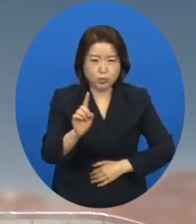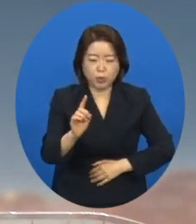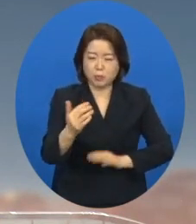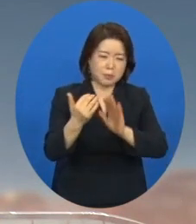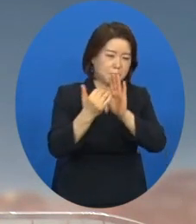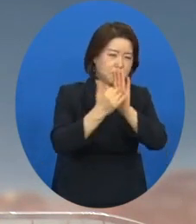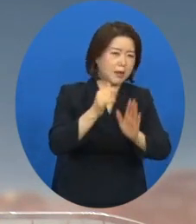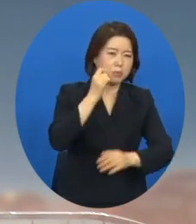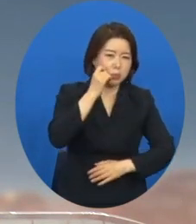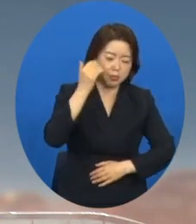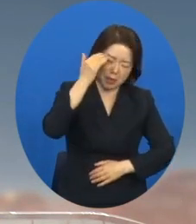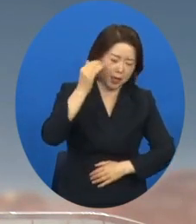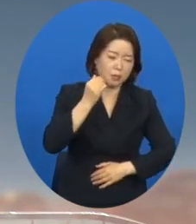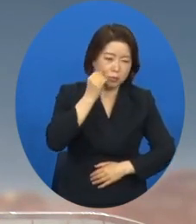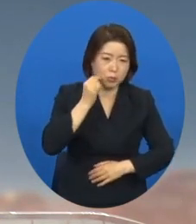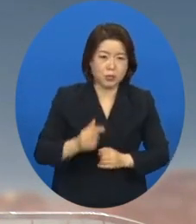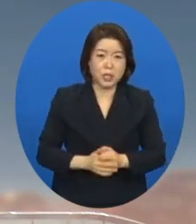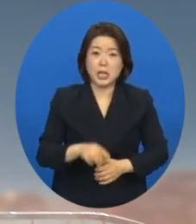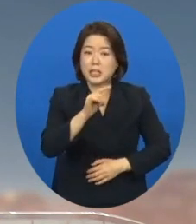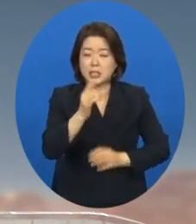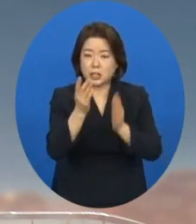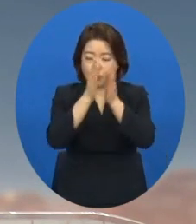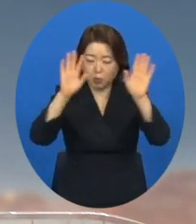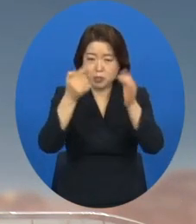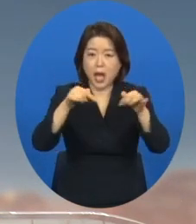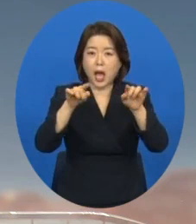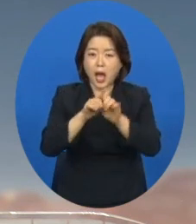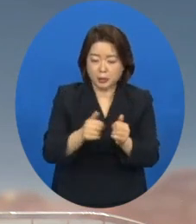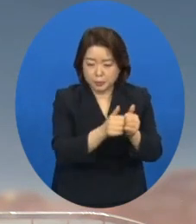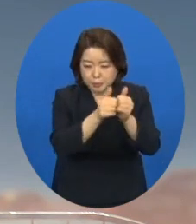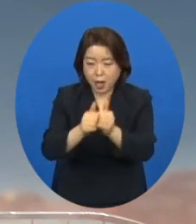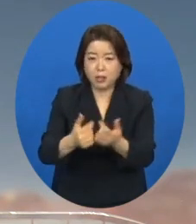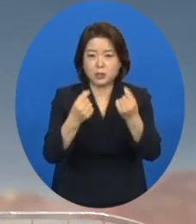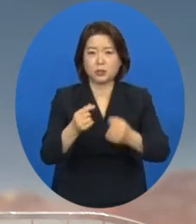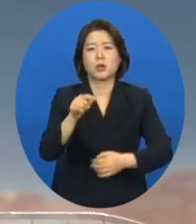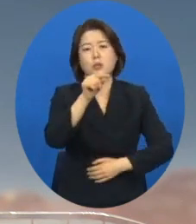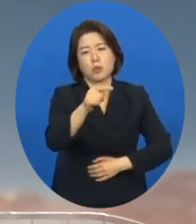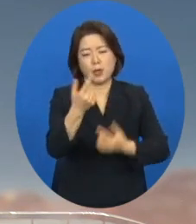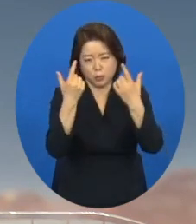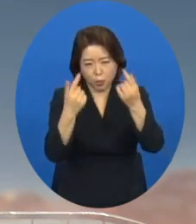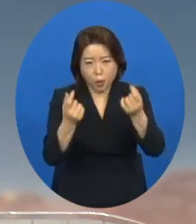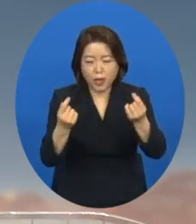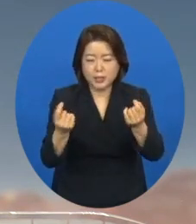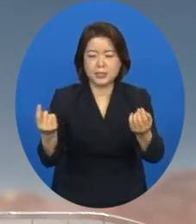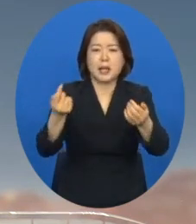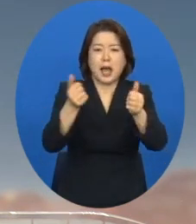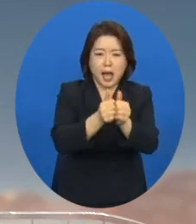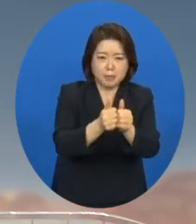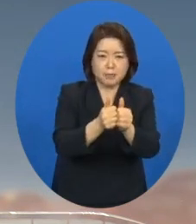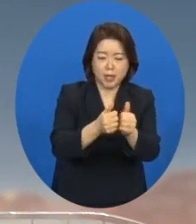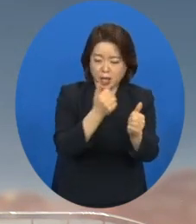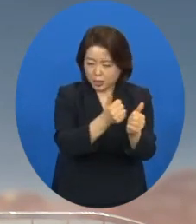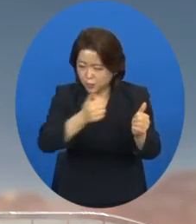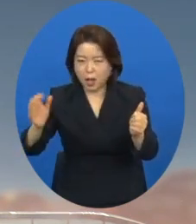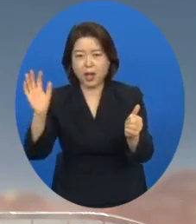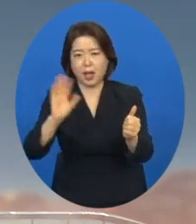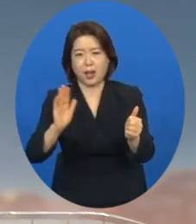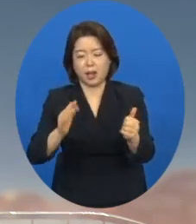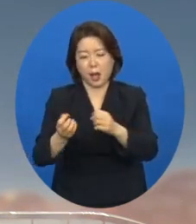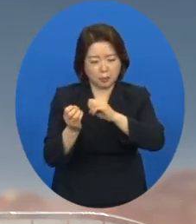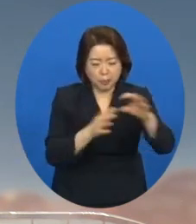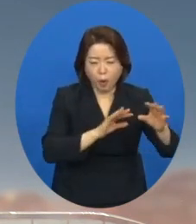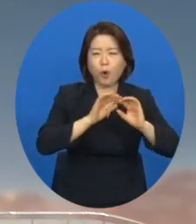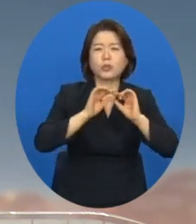가로막지 못할 것이다. 내가 모세와 함께 했던 것과 같이 너와 함께하며 너를 떠나지 아니하며 버리지